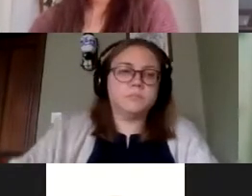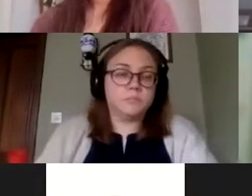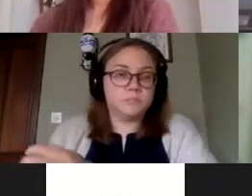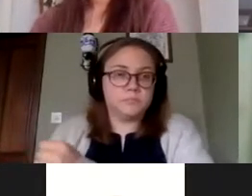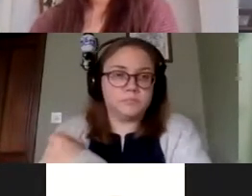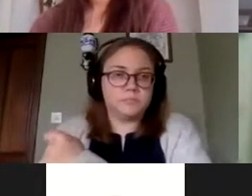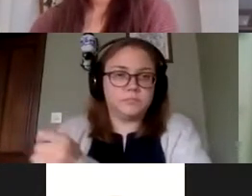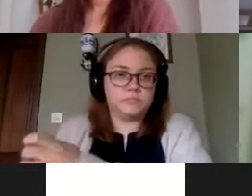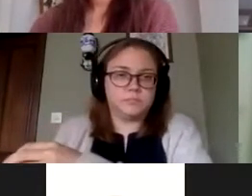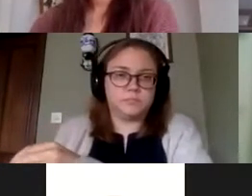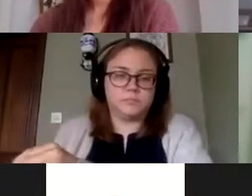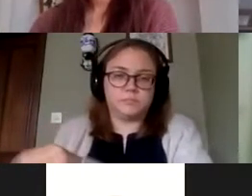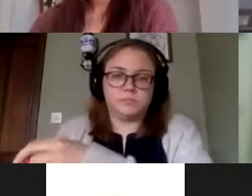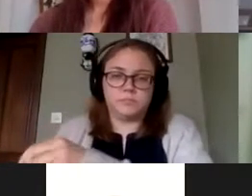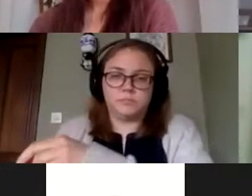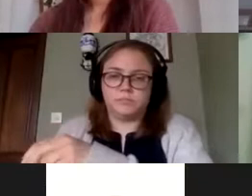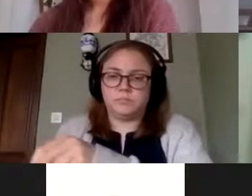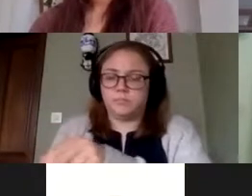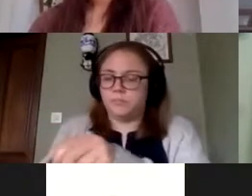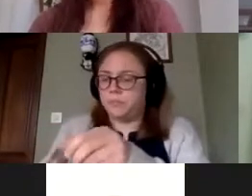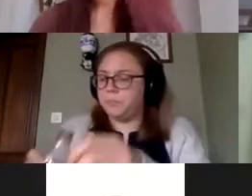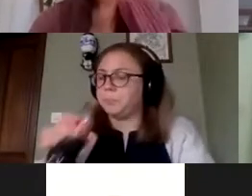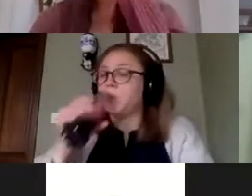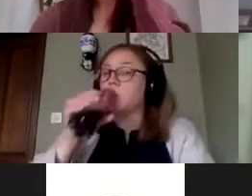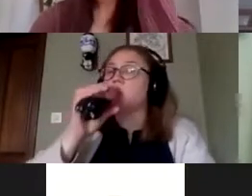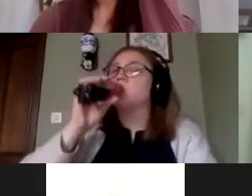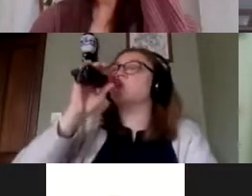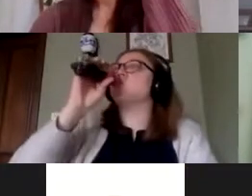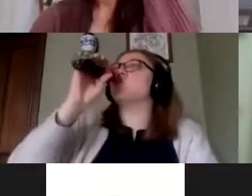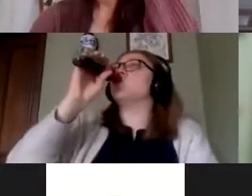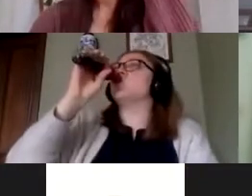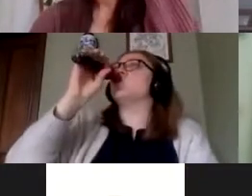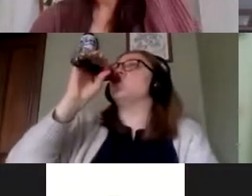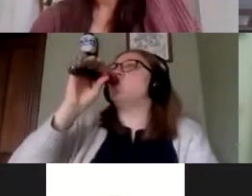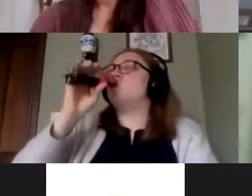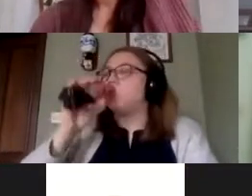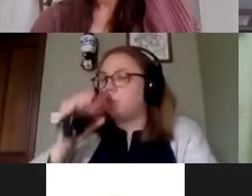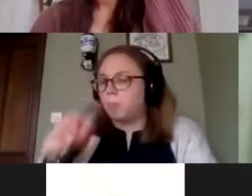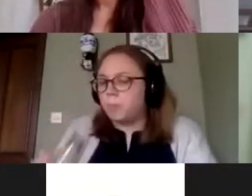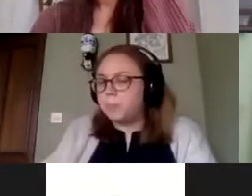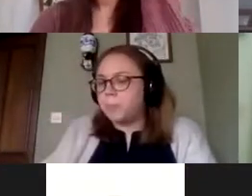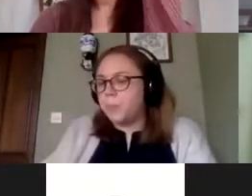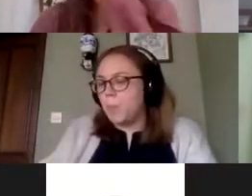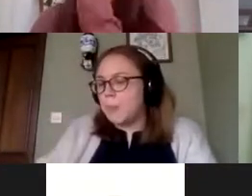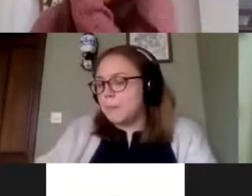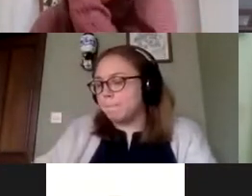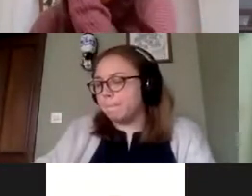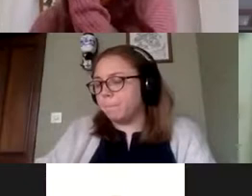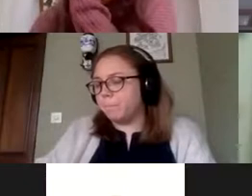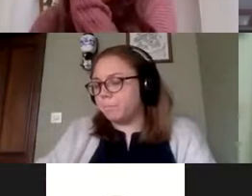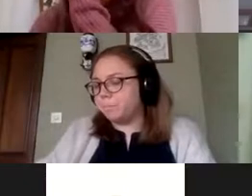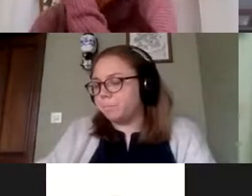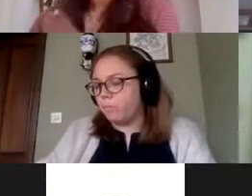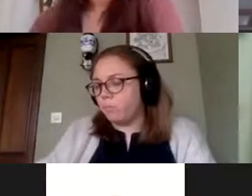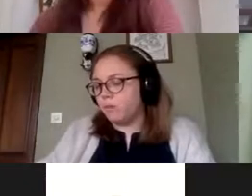schoolpoortwerkster. En we hebben zelf heel veel contacten met heel veel kansarme gezinnen Dus